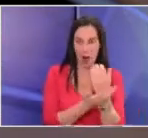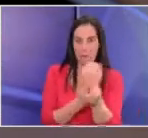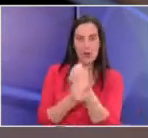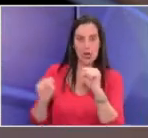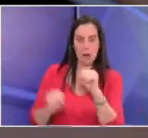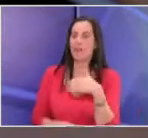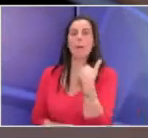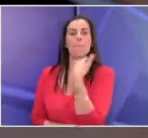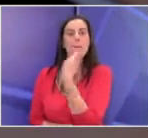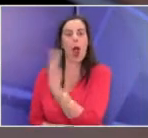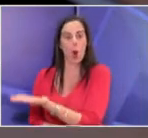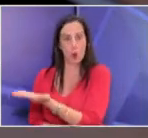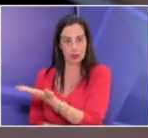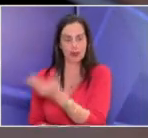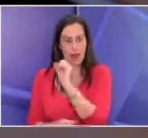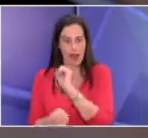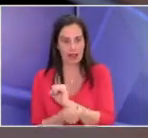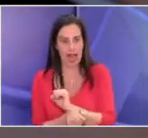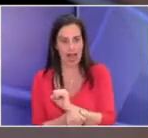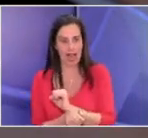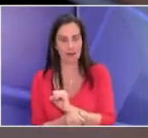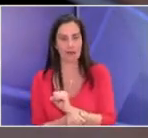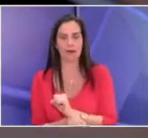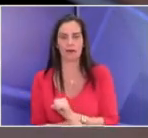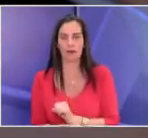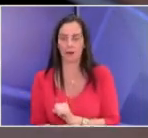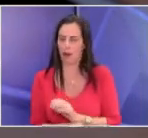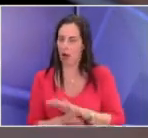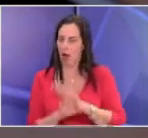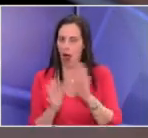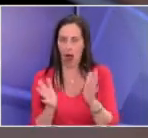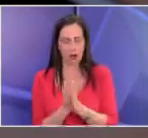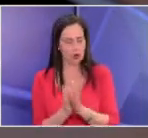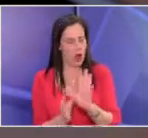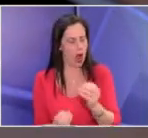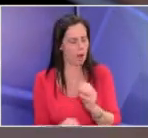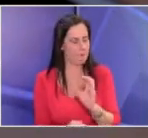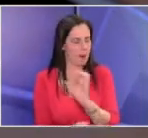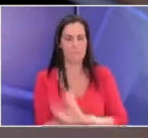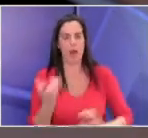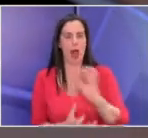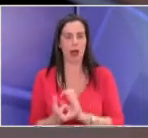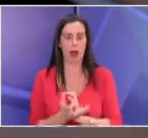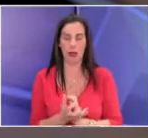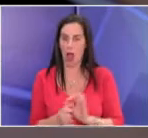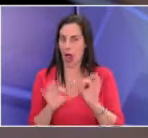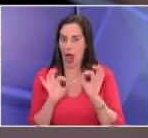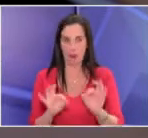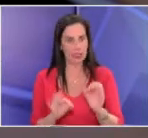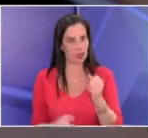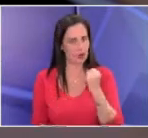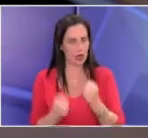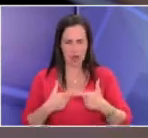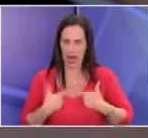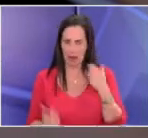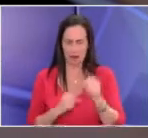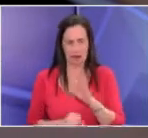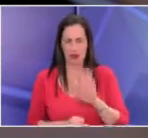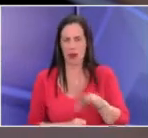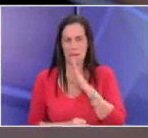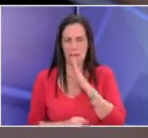3.8. ומה מדינת ישראל רוצה להגיע אחרי בגץ? לא לממוצע האירופי, כן? מעוניינים להגיע ל4.5 מטרים לאסיר. כנראה